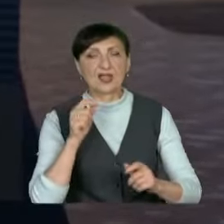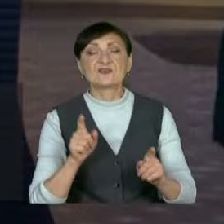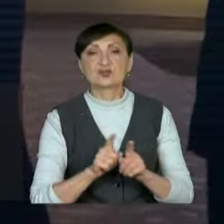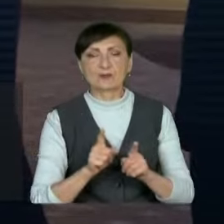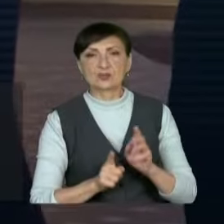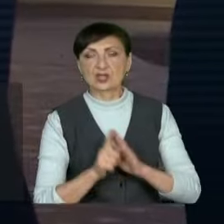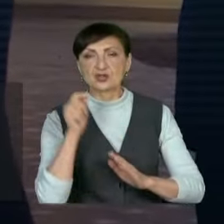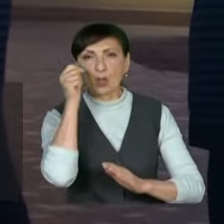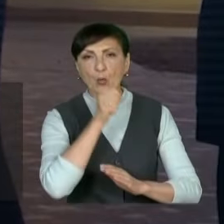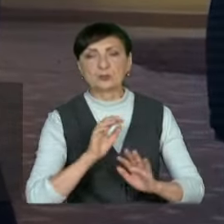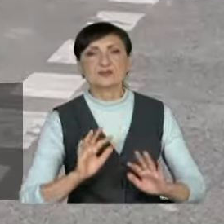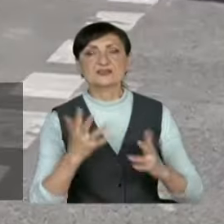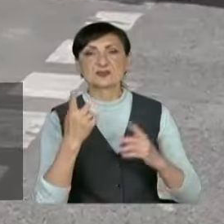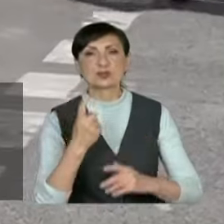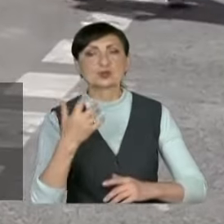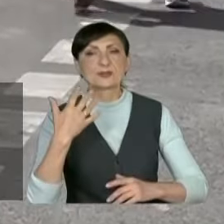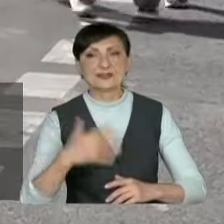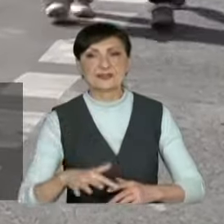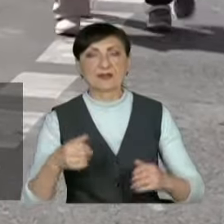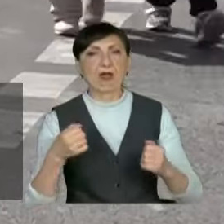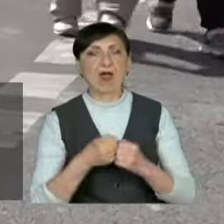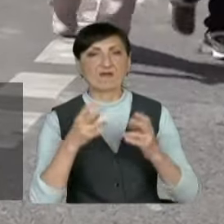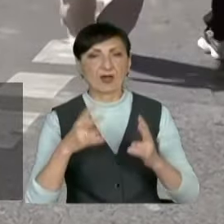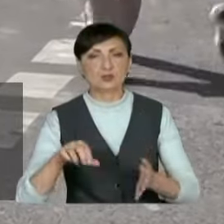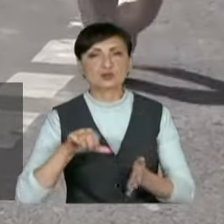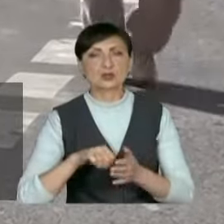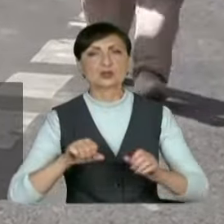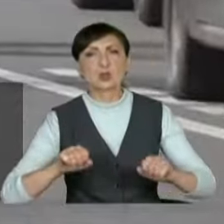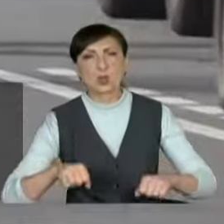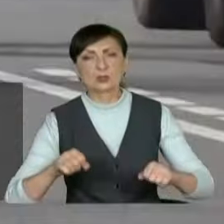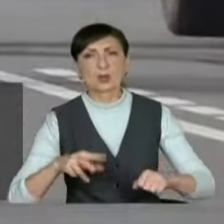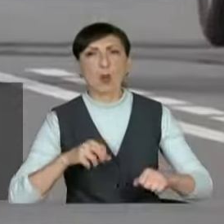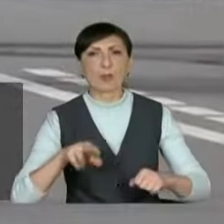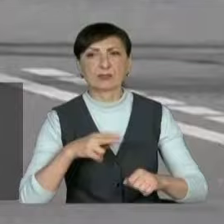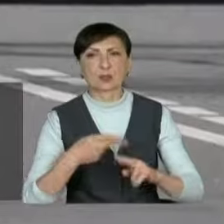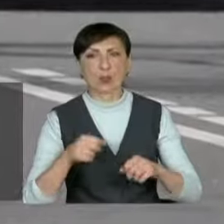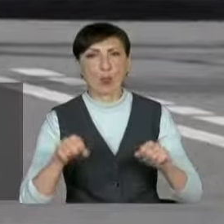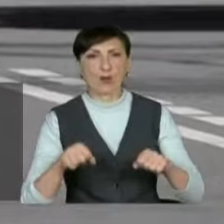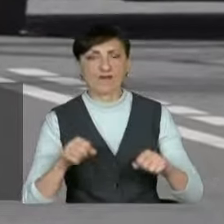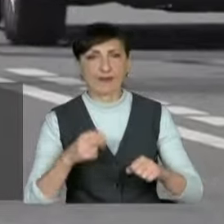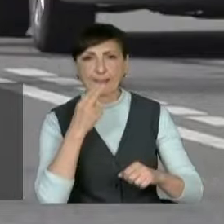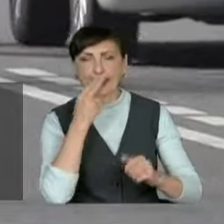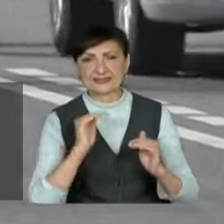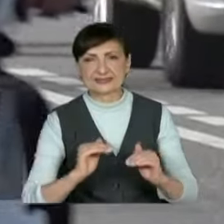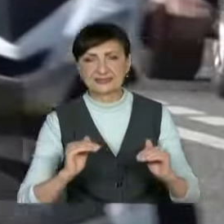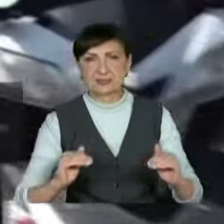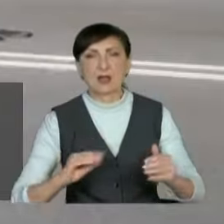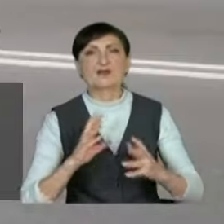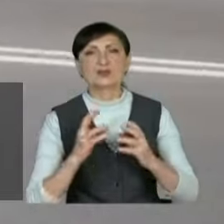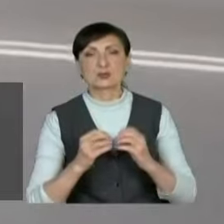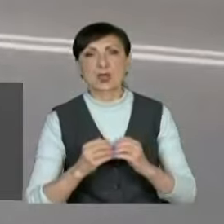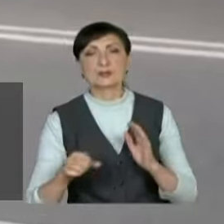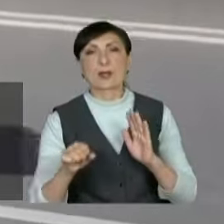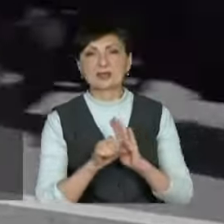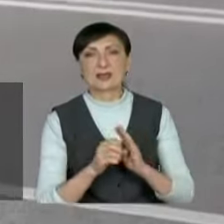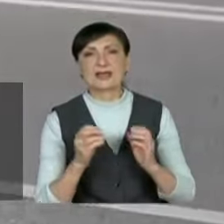с начала года произошло свыше 150 аварий с участием скутеров и мопедов, которыми управляли несовершеннолетние. В результате